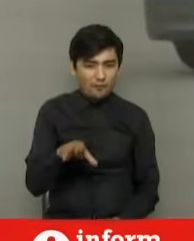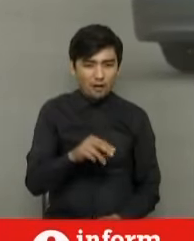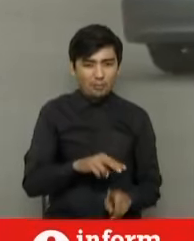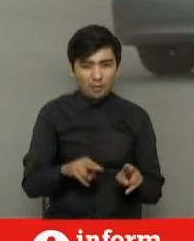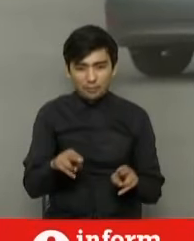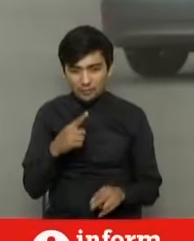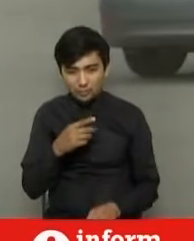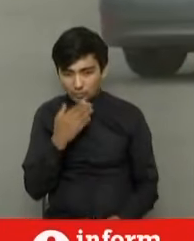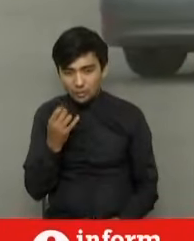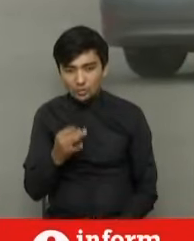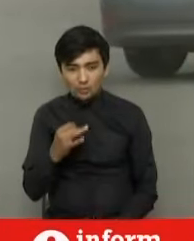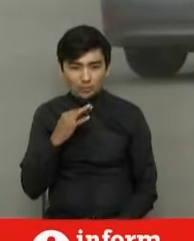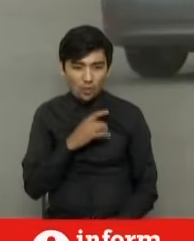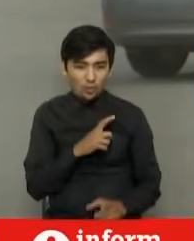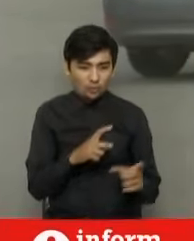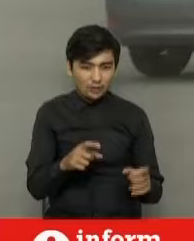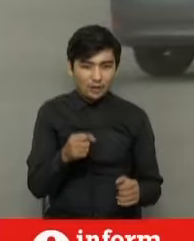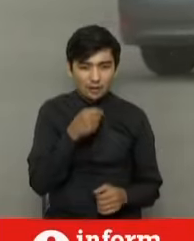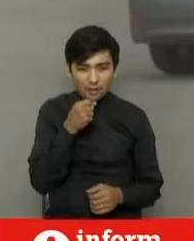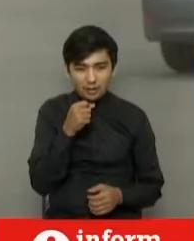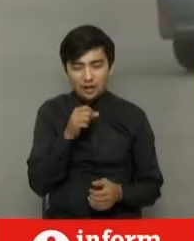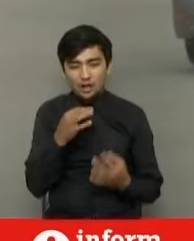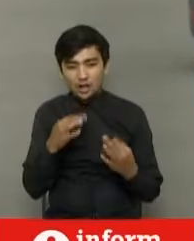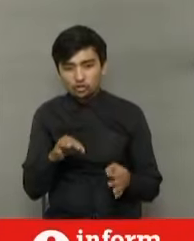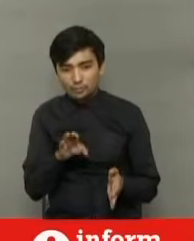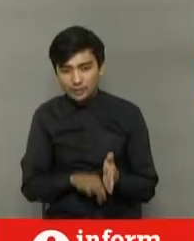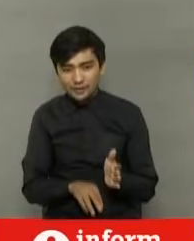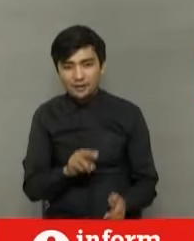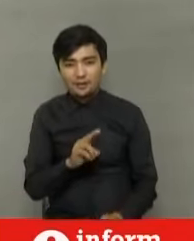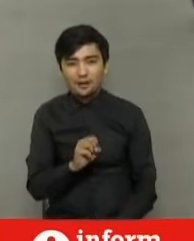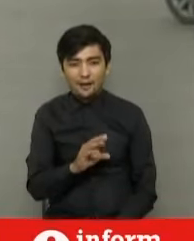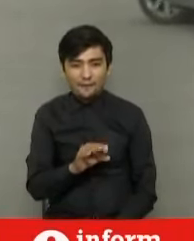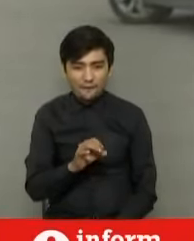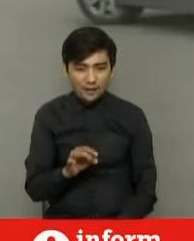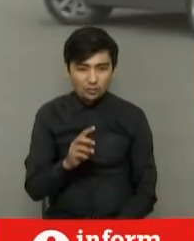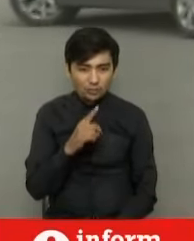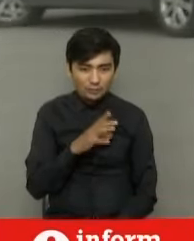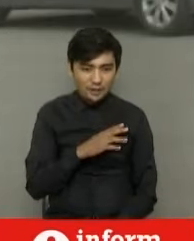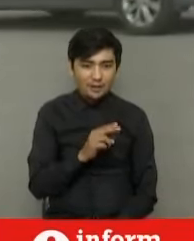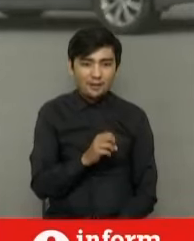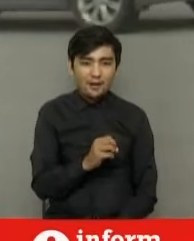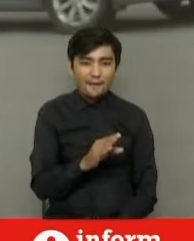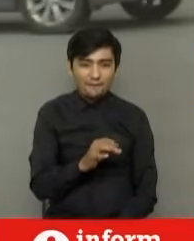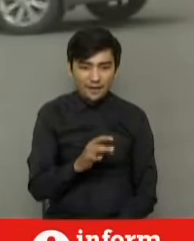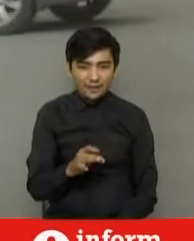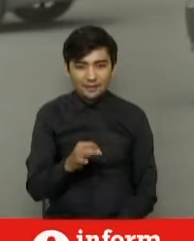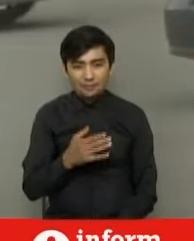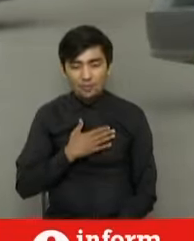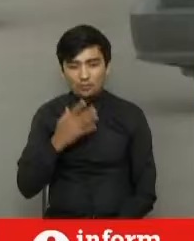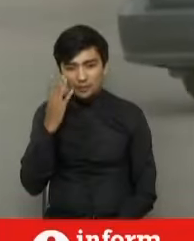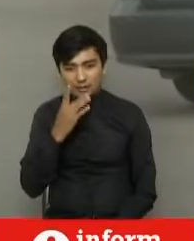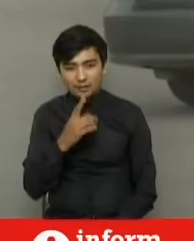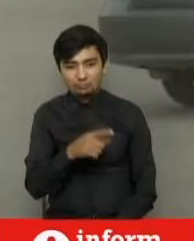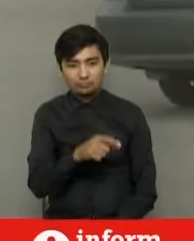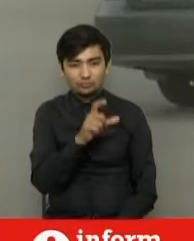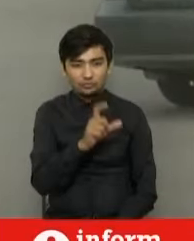деген сияқты, бірақ басым көпшілігі әндерді жаңында рұқсатсыз кавер деп жатады біреулер. Да, тіпті кавер болған күннің өзінде менің ойымша